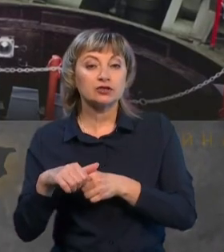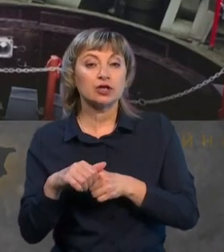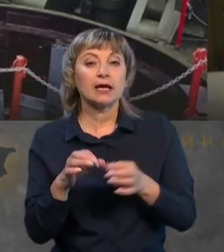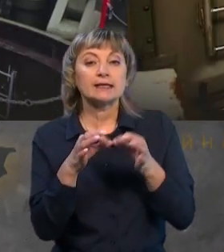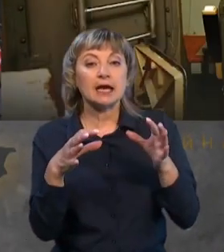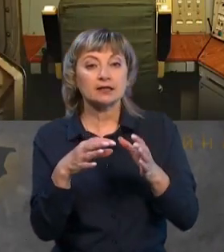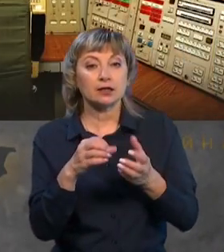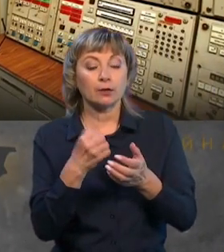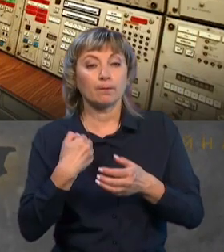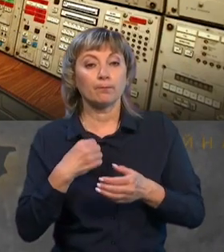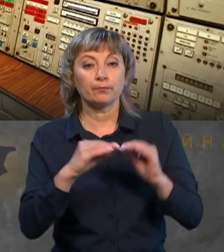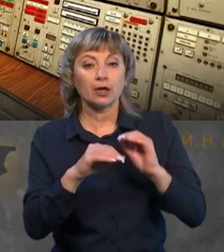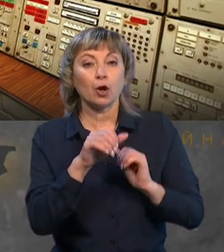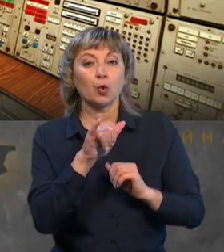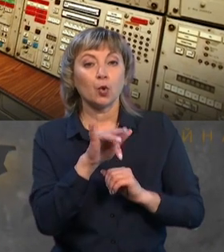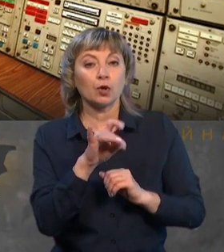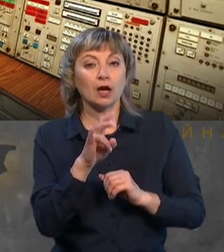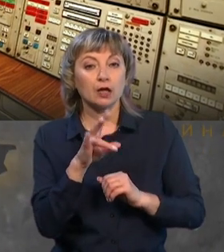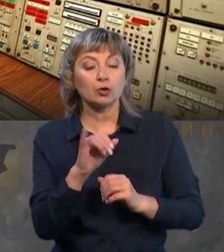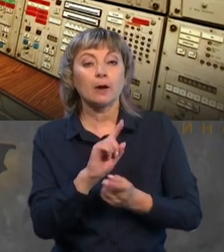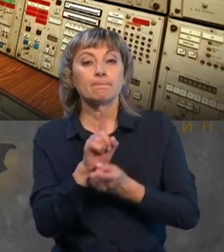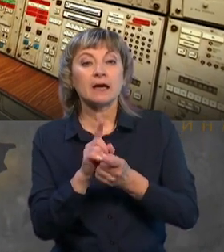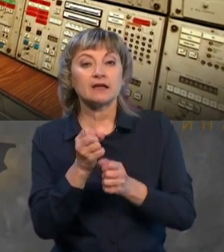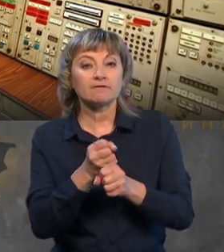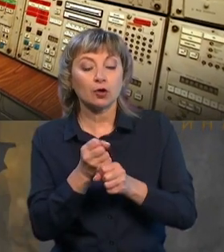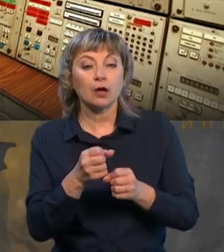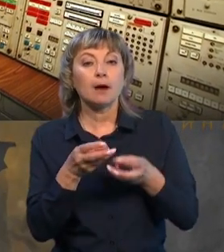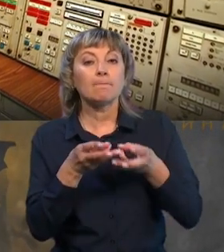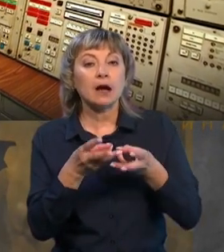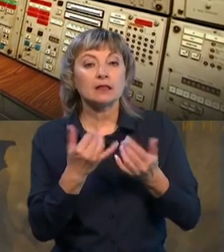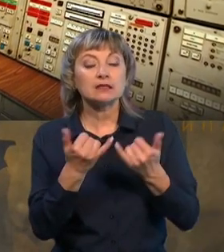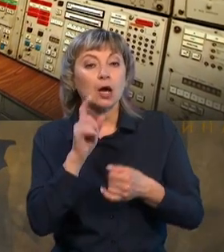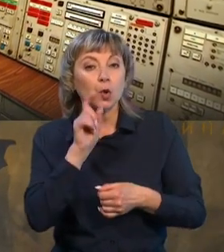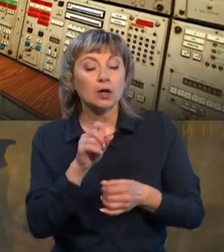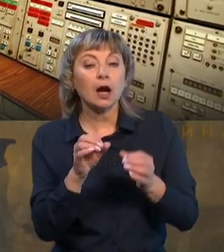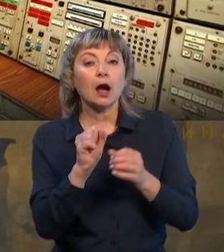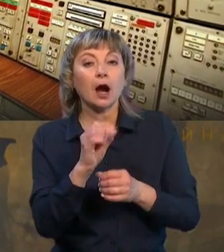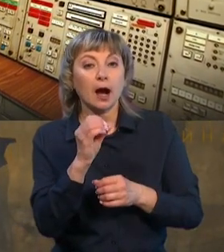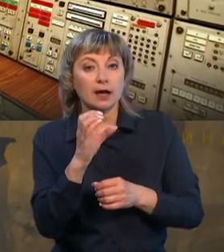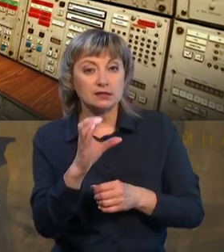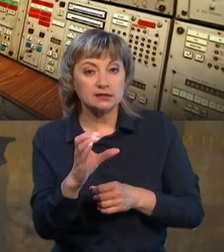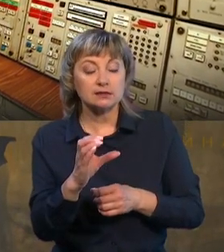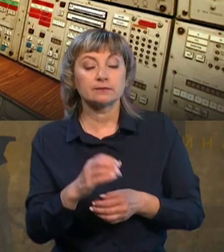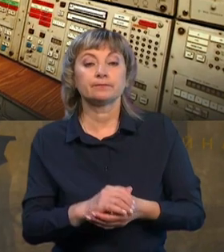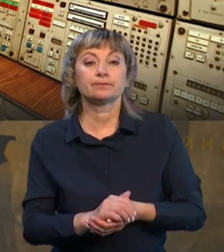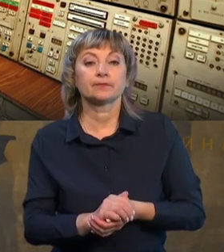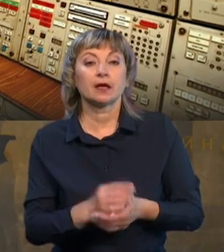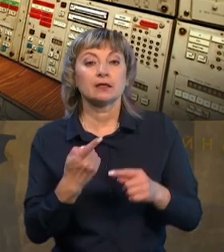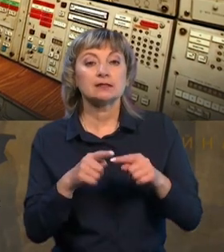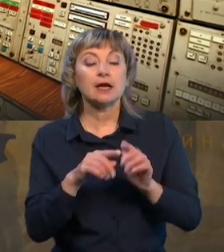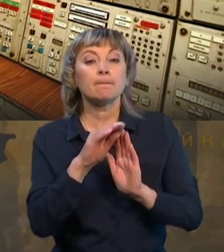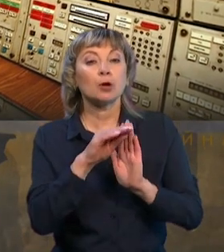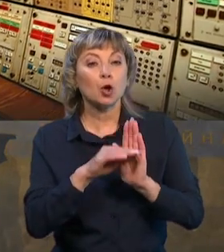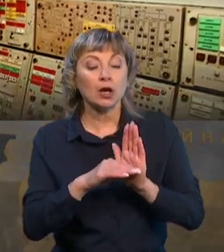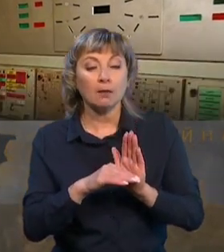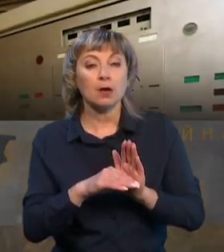боєголовок урану і перетворення його на паливо для українських атомних електростанцій Ця програма